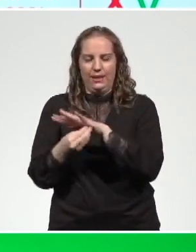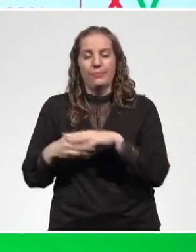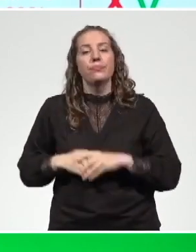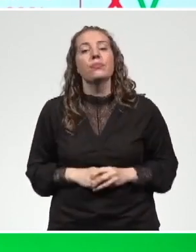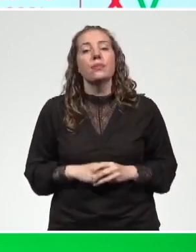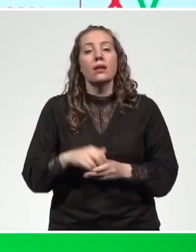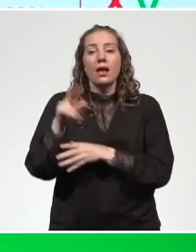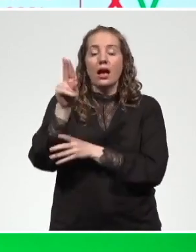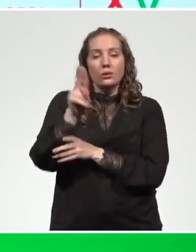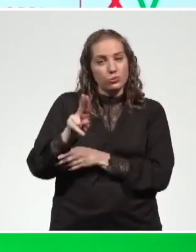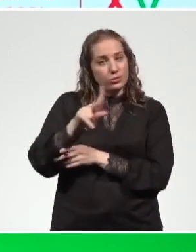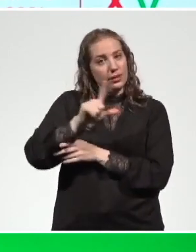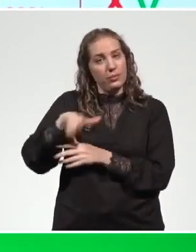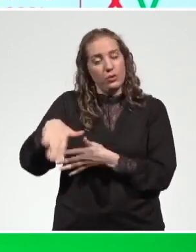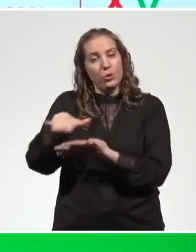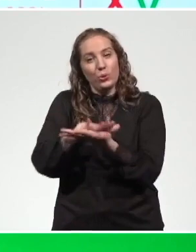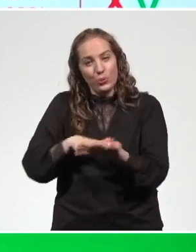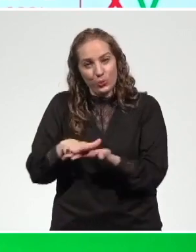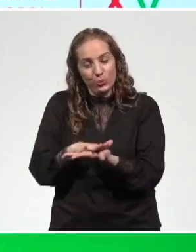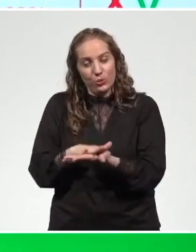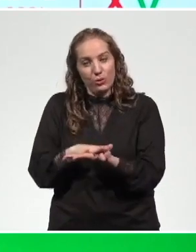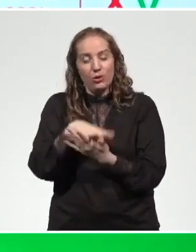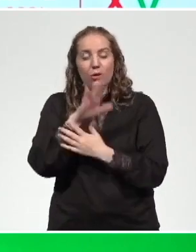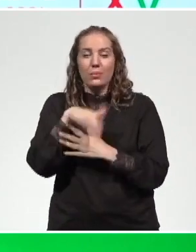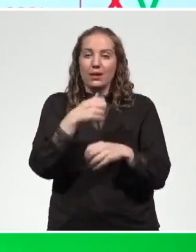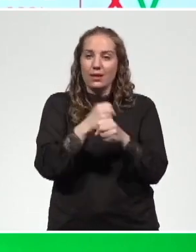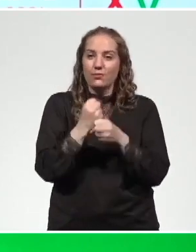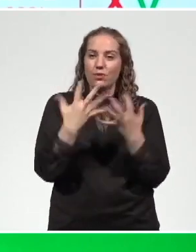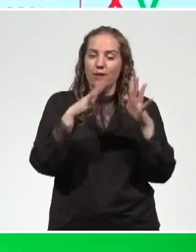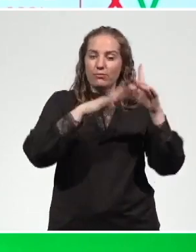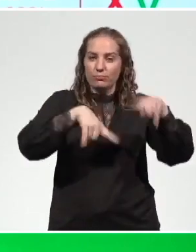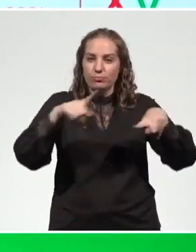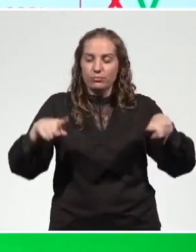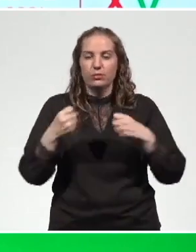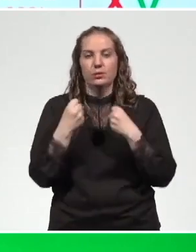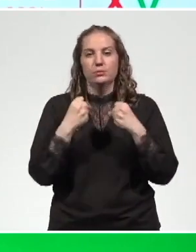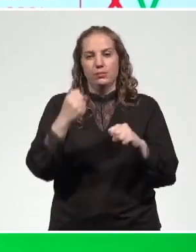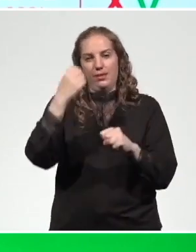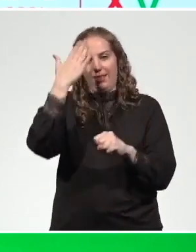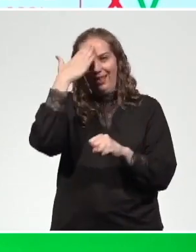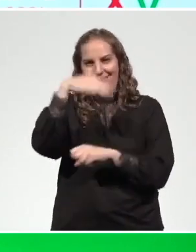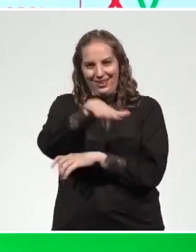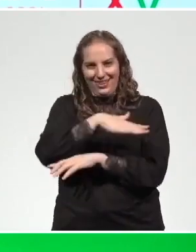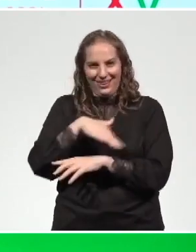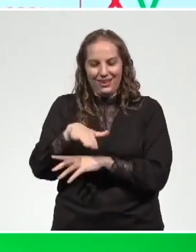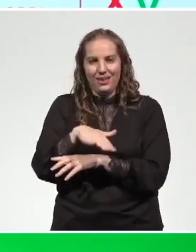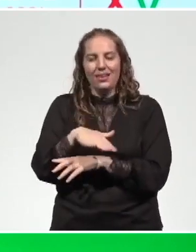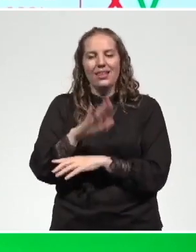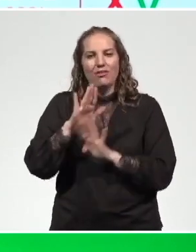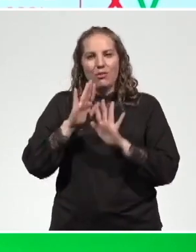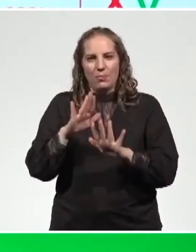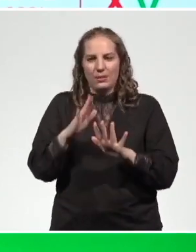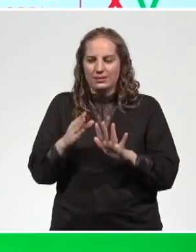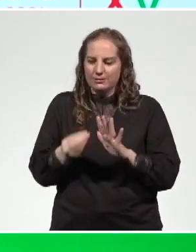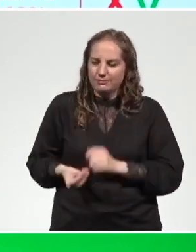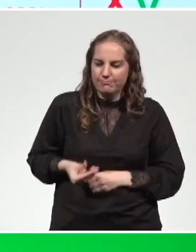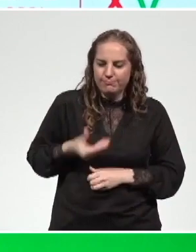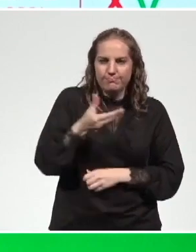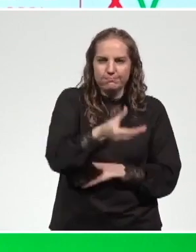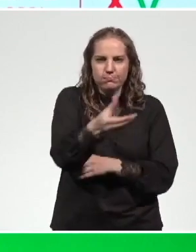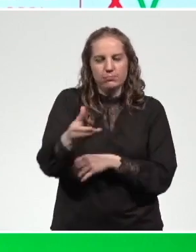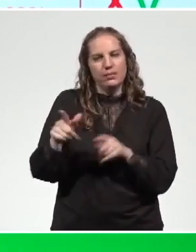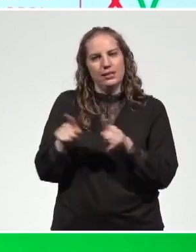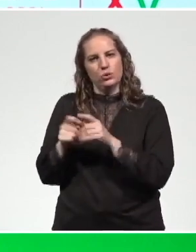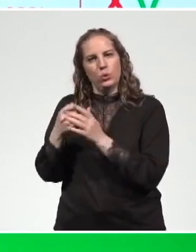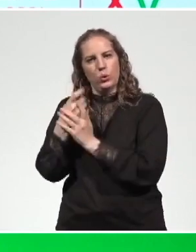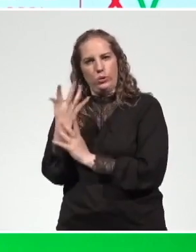sömuleiðis undirstaðan fyrir fjölbreyttara atvinnulíf og öflugs þekkingageira og við þurfum að tryggja sambærilega fjármagnu þeirra og tíðkast annars staðar á Norðurlöndum.